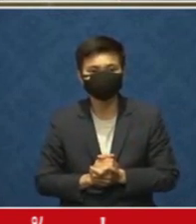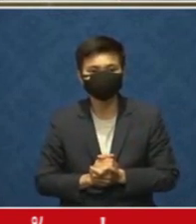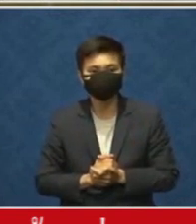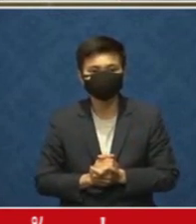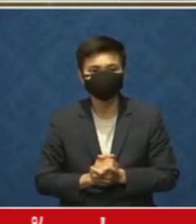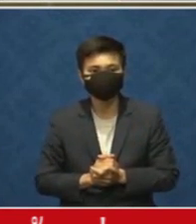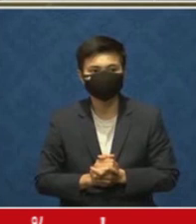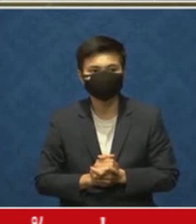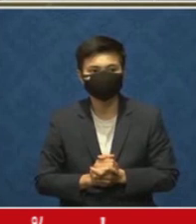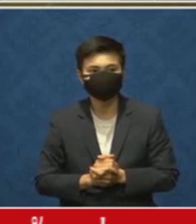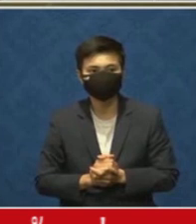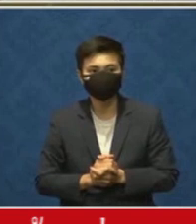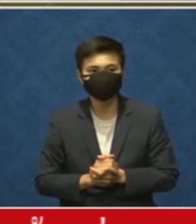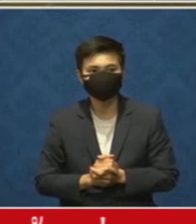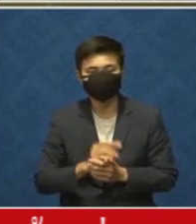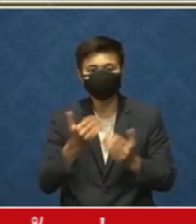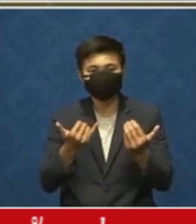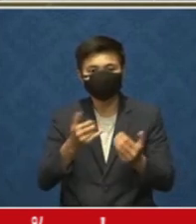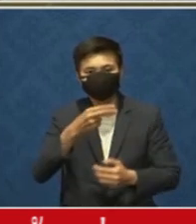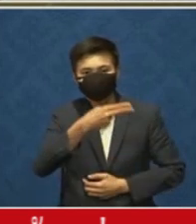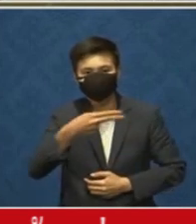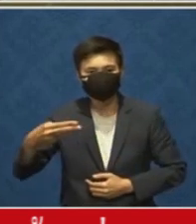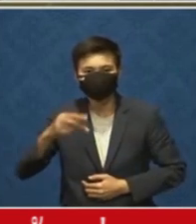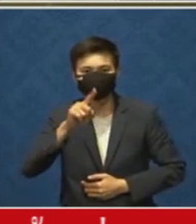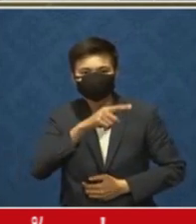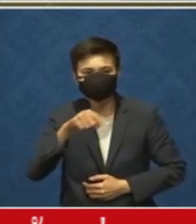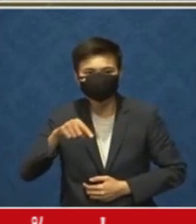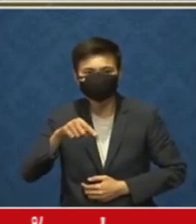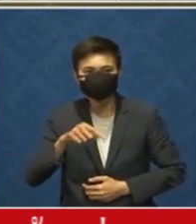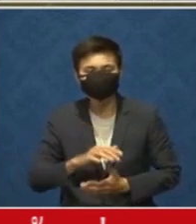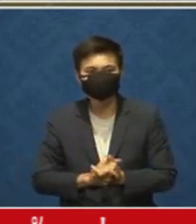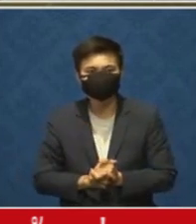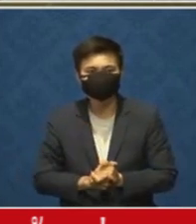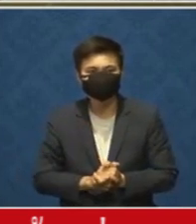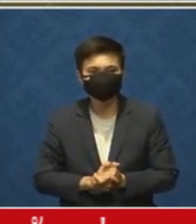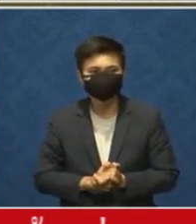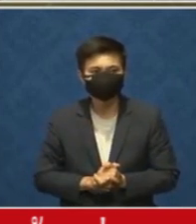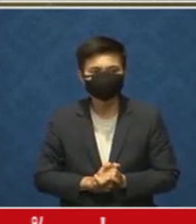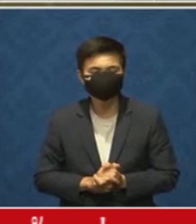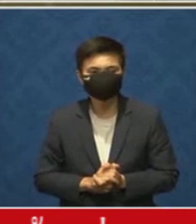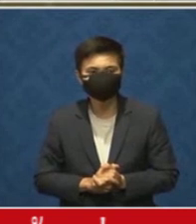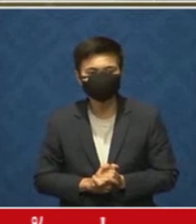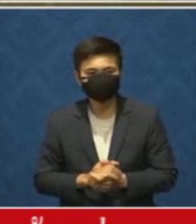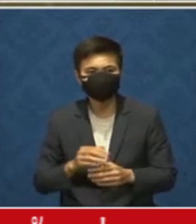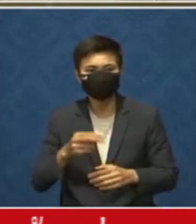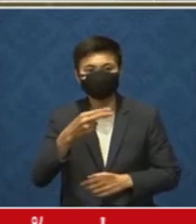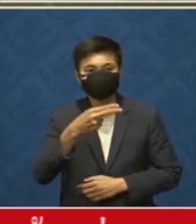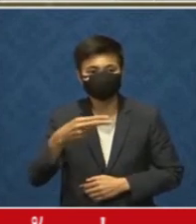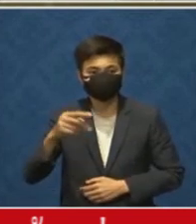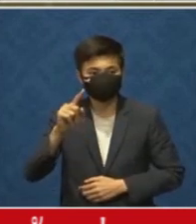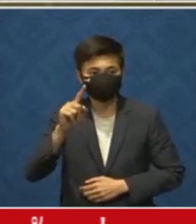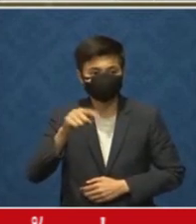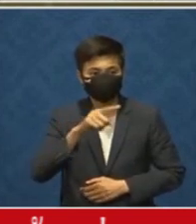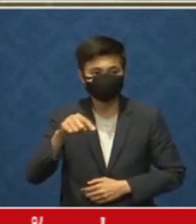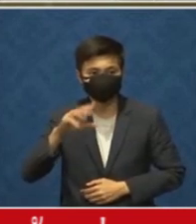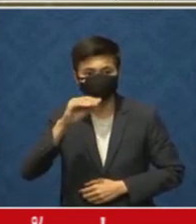for the construction of the S-26T submarine between the government of